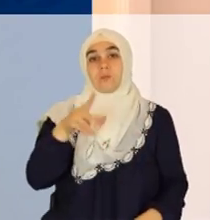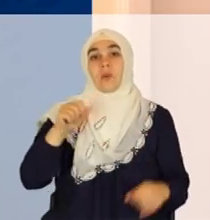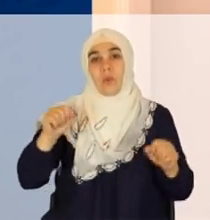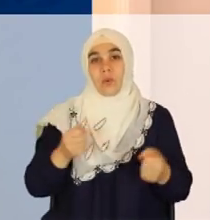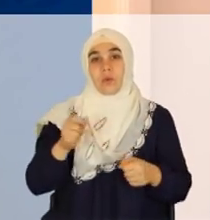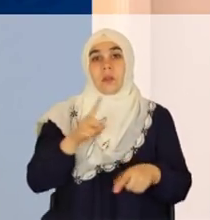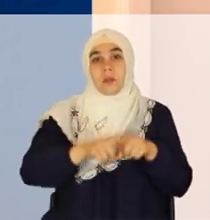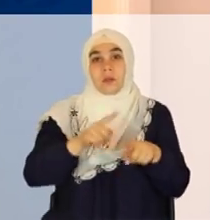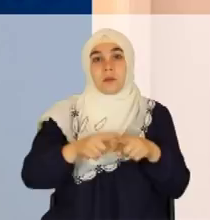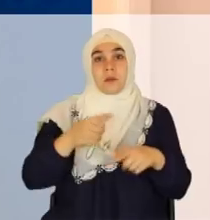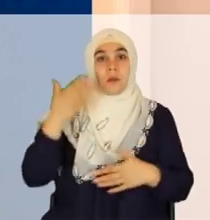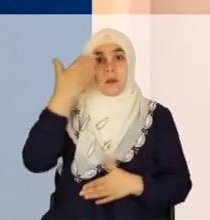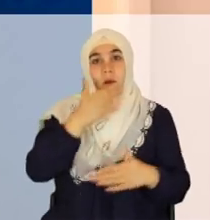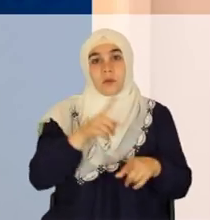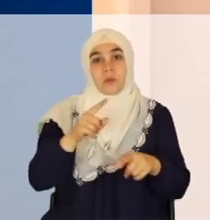soğukluğundan